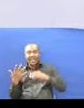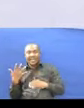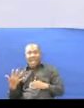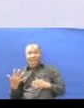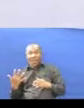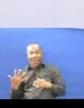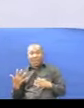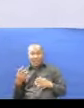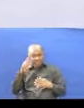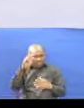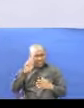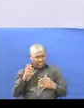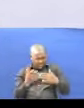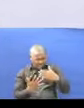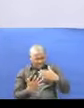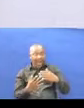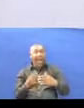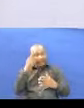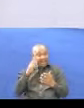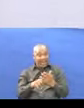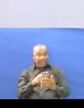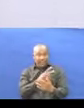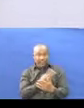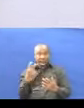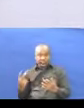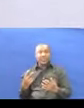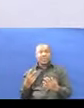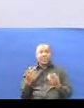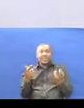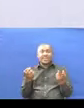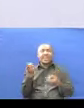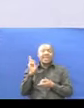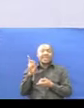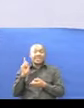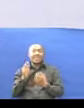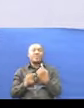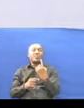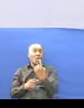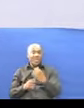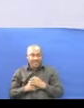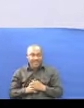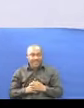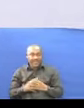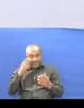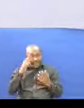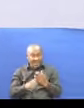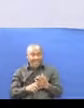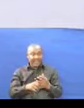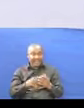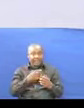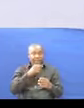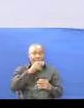nini? Zote zina asili moja. Tano. Aha. Kwa hiyo kumbe, utasha alikula mbili